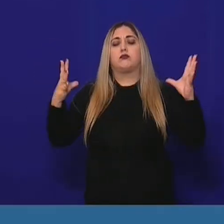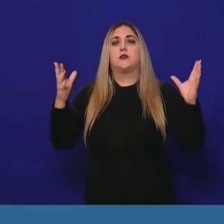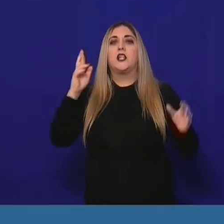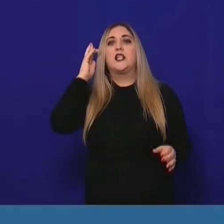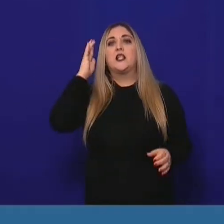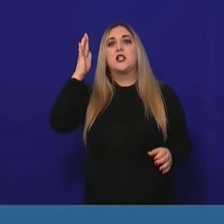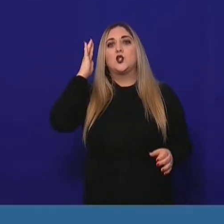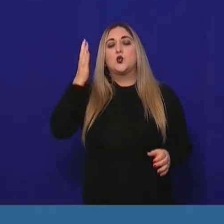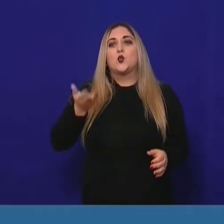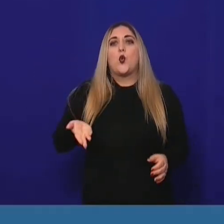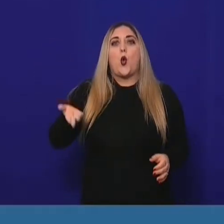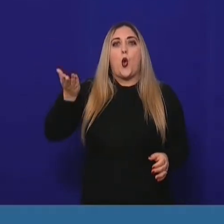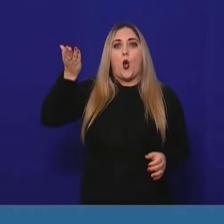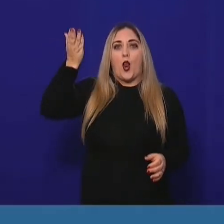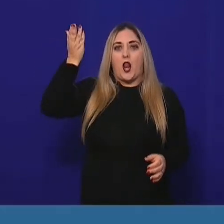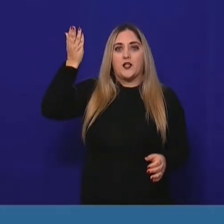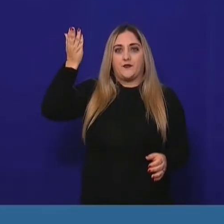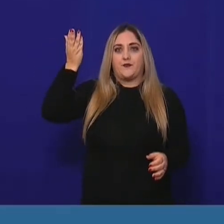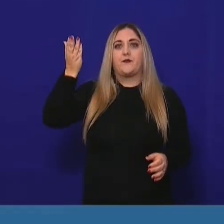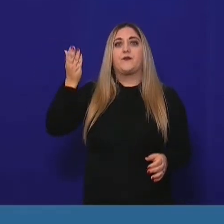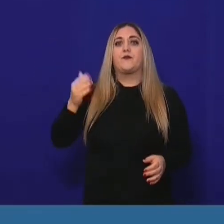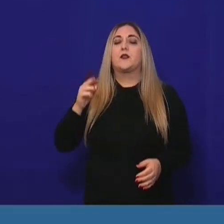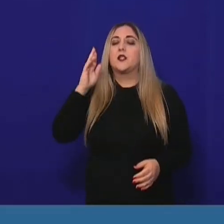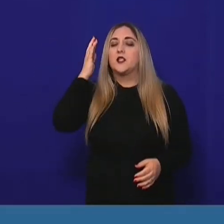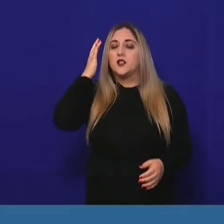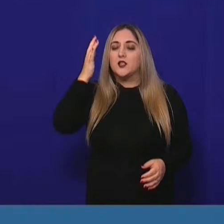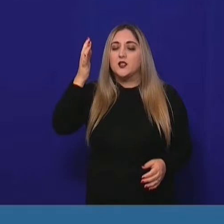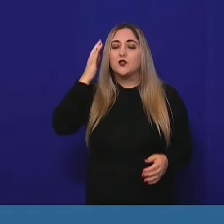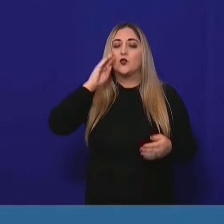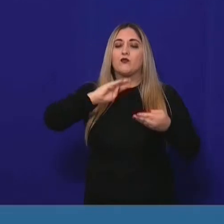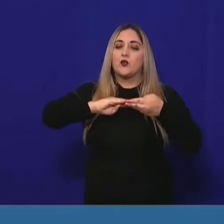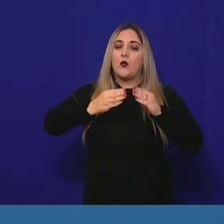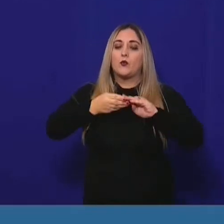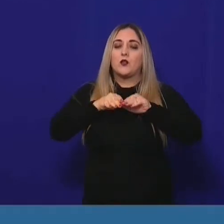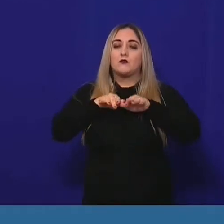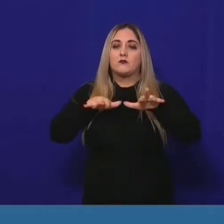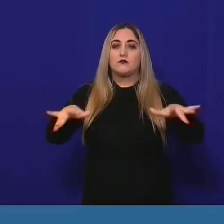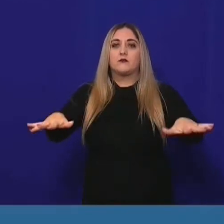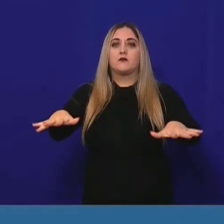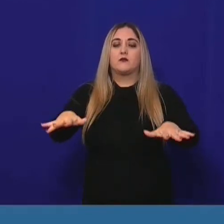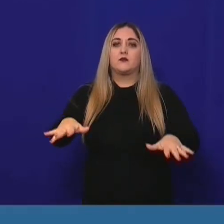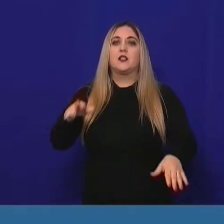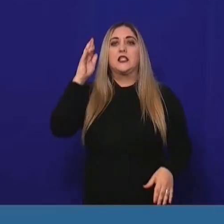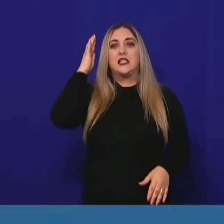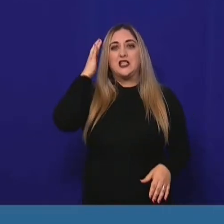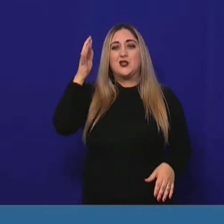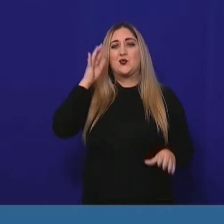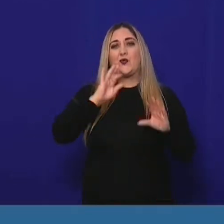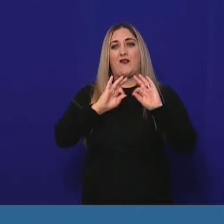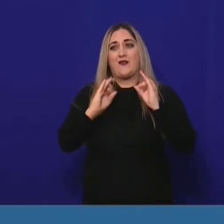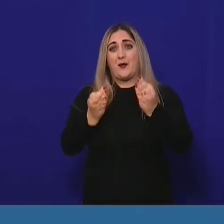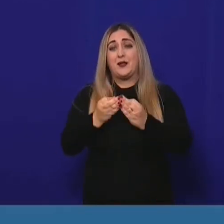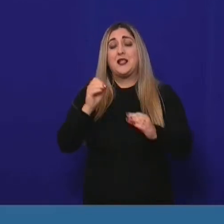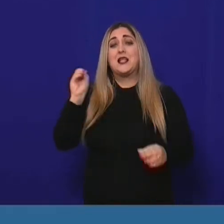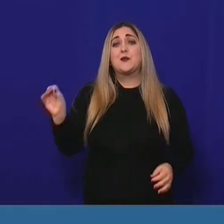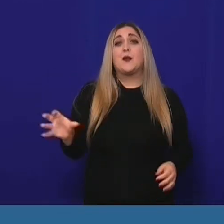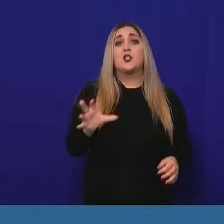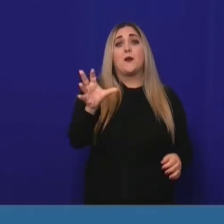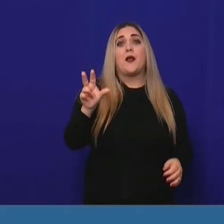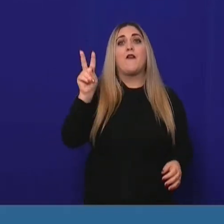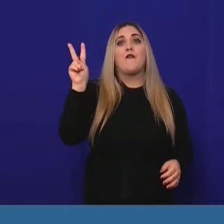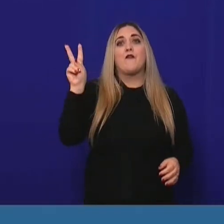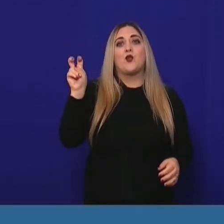qed tirriskja li tesponi lilek innifsek, tisponi lil dawk in-nies li huma familjari tagħkom li huma iktar